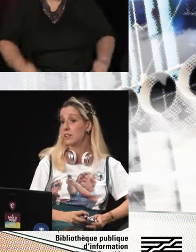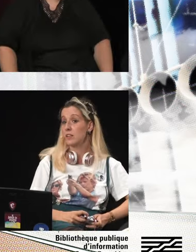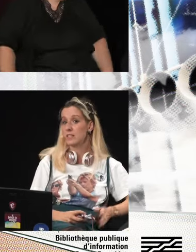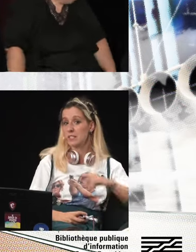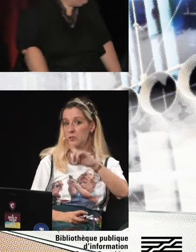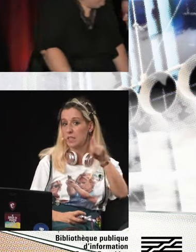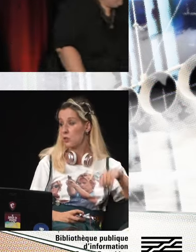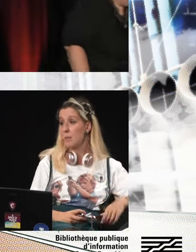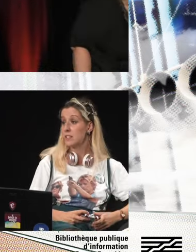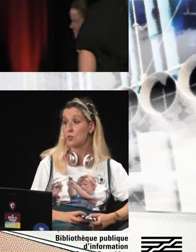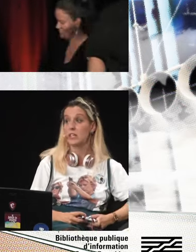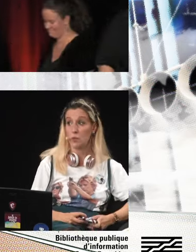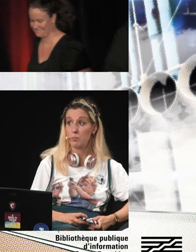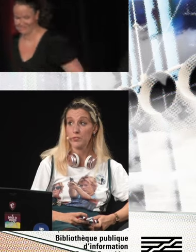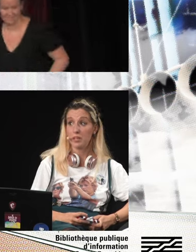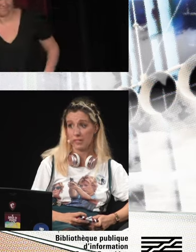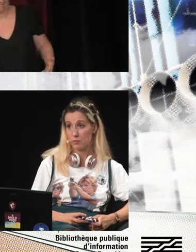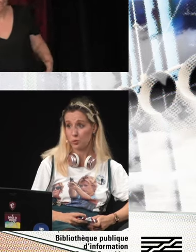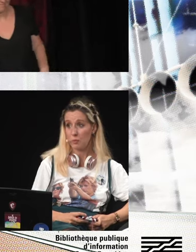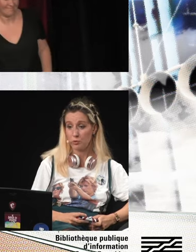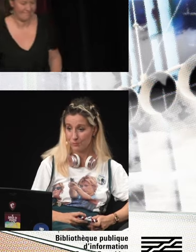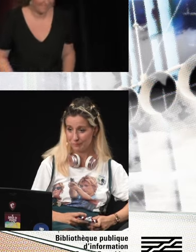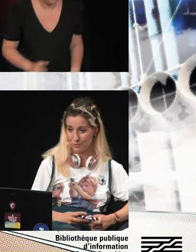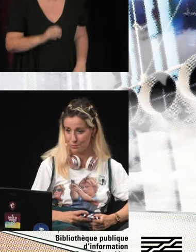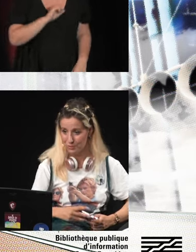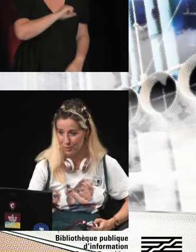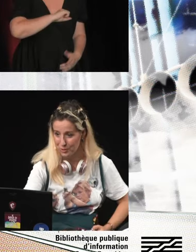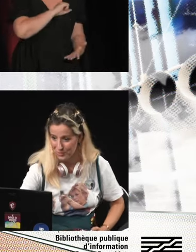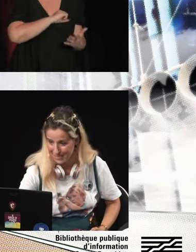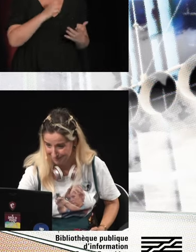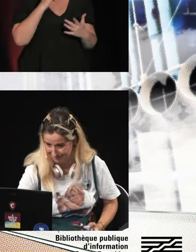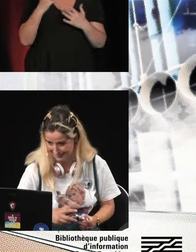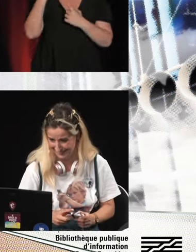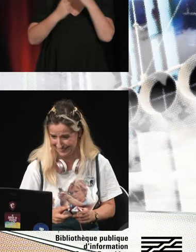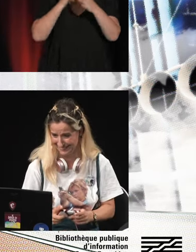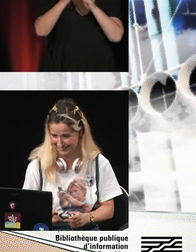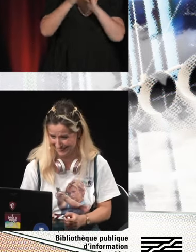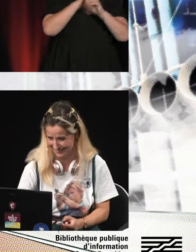désolé, mais ça veut dire qu'il n'y aura pas de session questions-réponses à la fin, parce qu'on n'aura plus le temps, vu que je vais devoir recommencer.